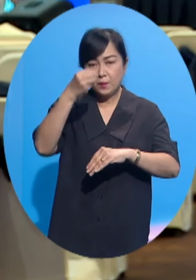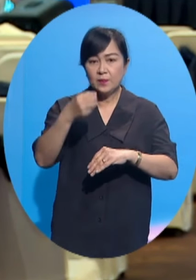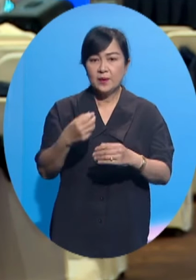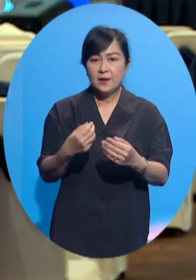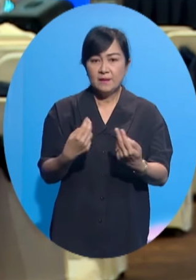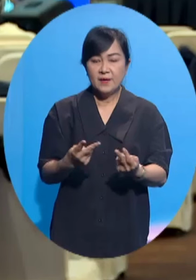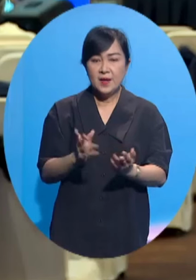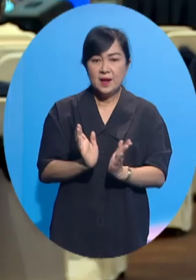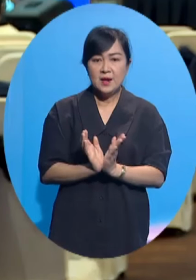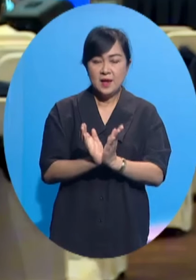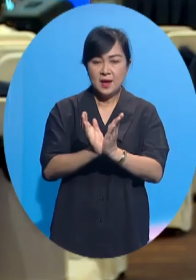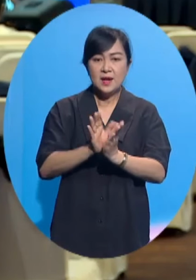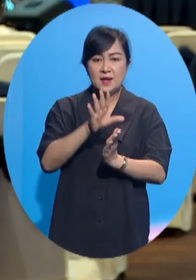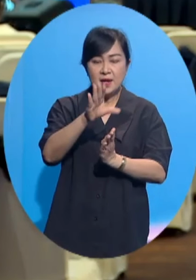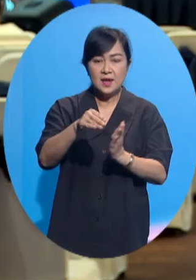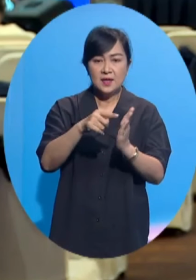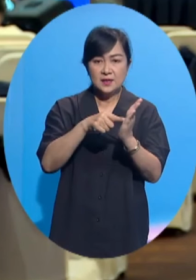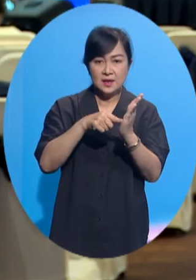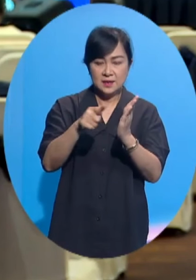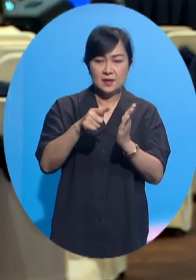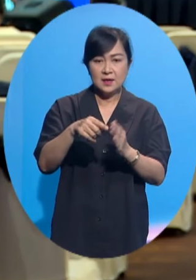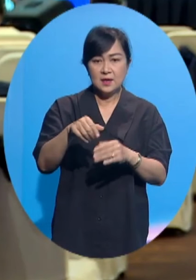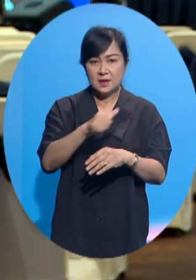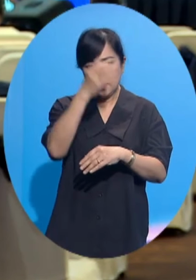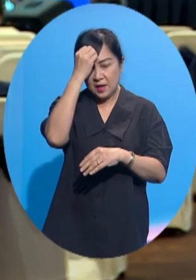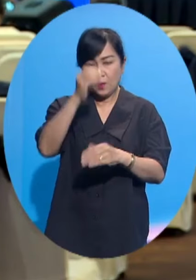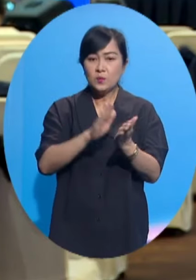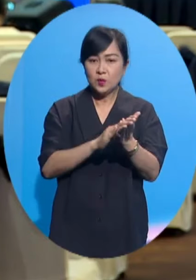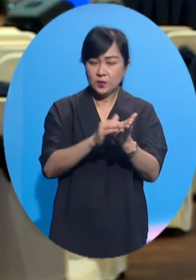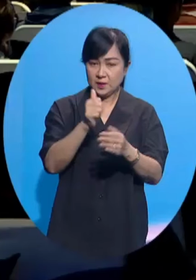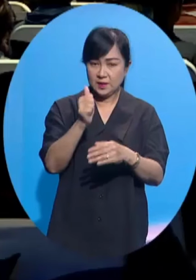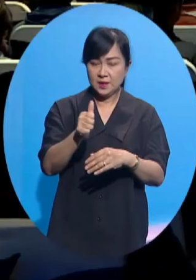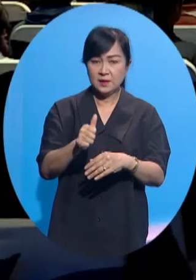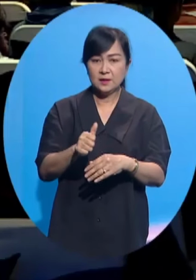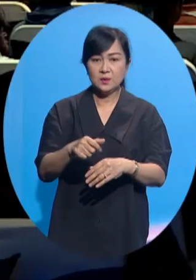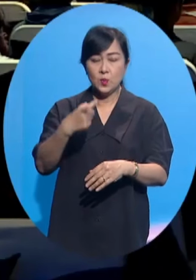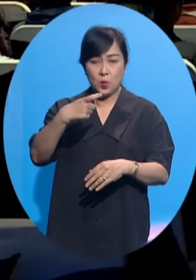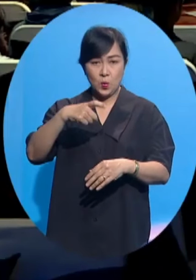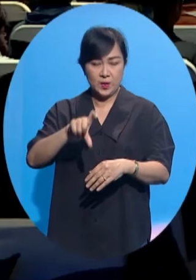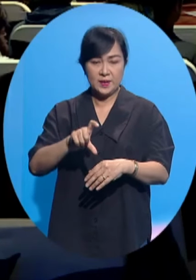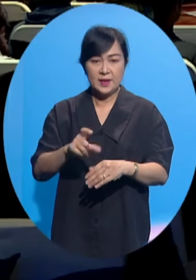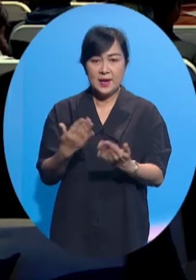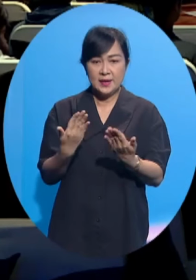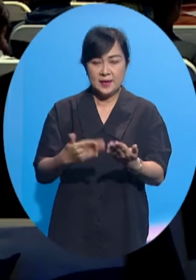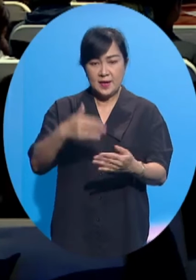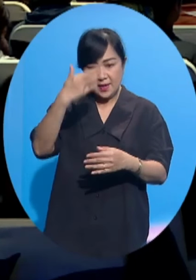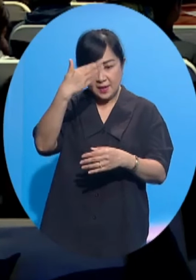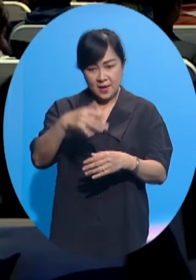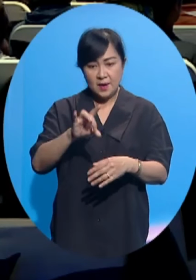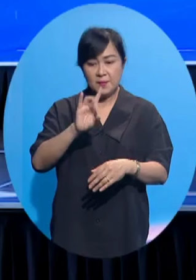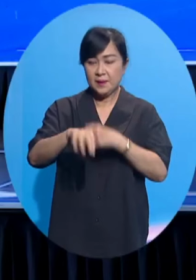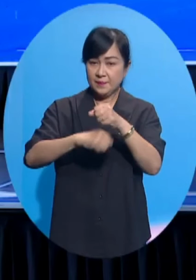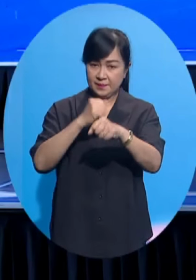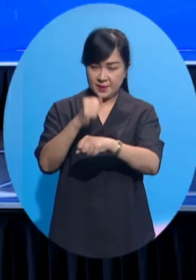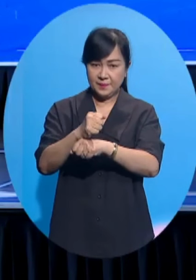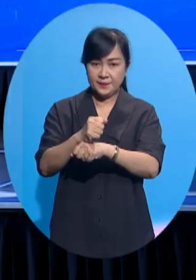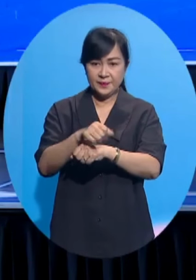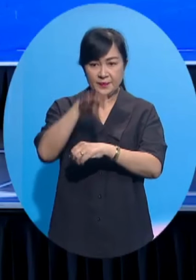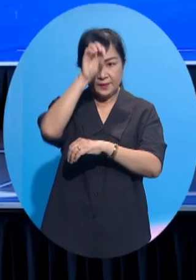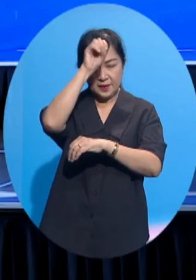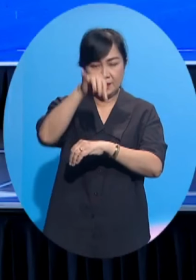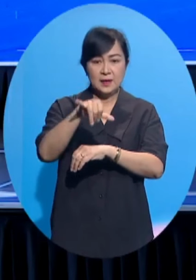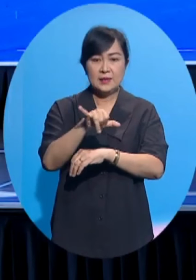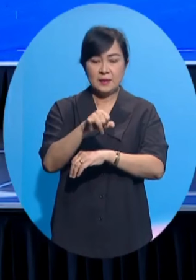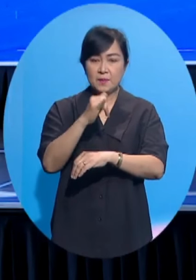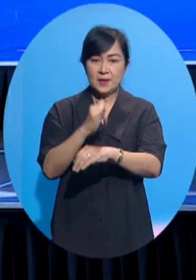vậy, lễ vinh danh lấy tiêu chí là học viên đạt thành tích xuất sắc nhất của quý. Đến nay, qua chặng đường 15 năm, Yola đã đào tạo